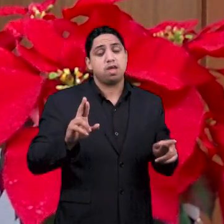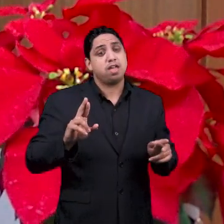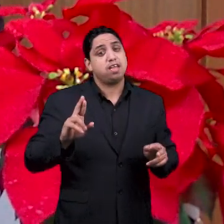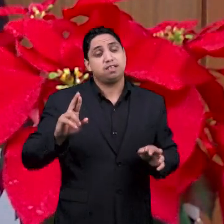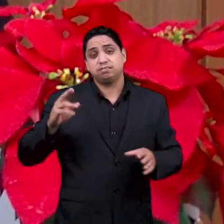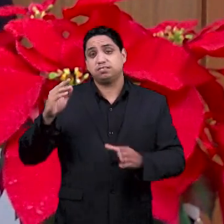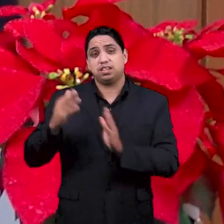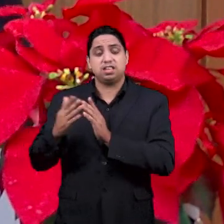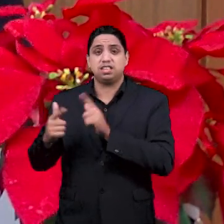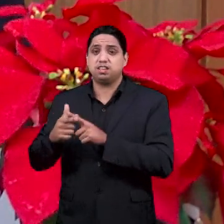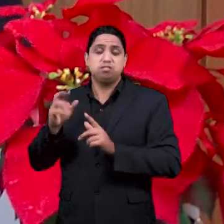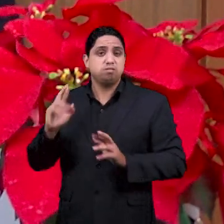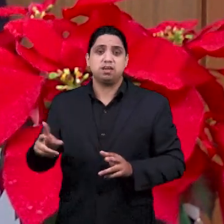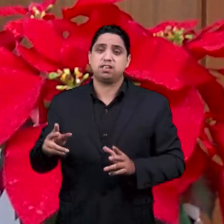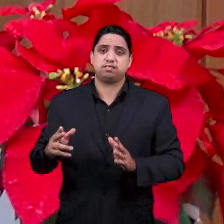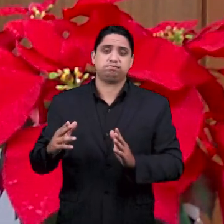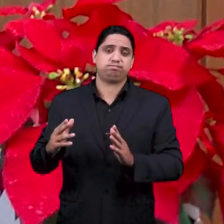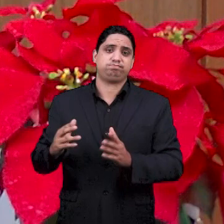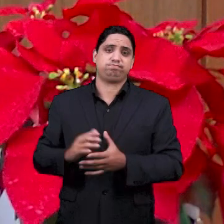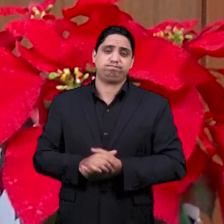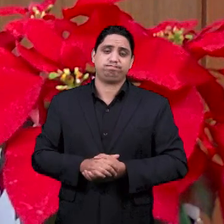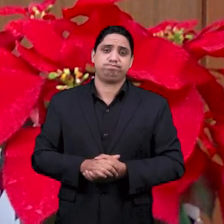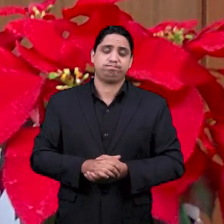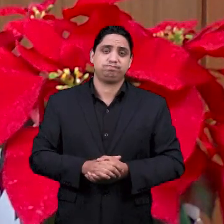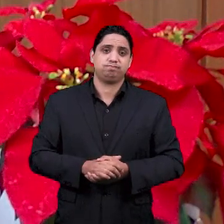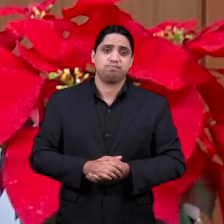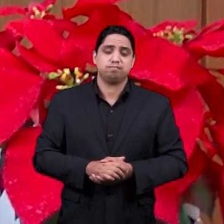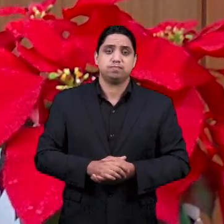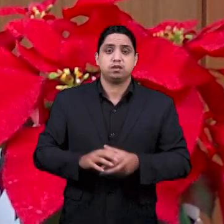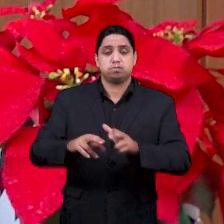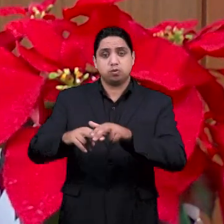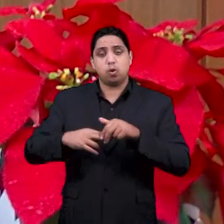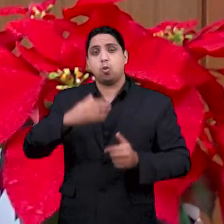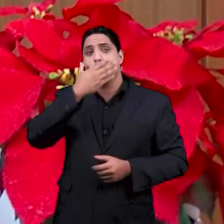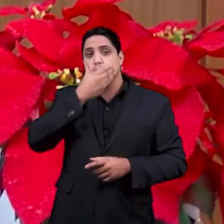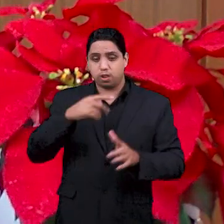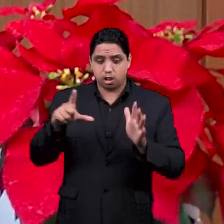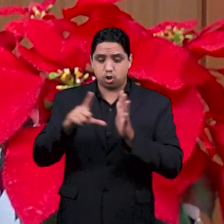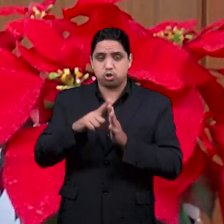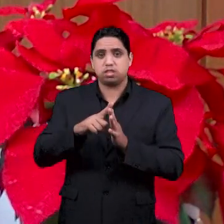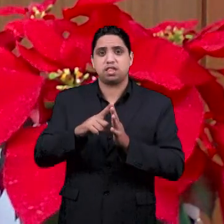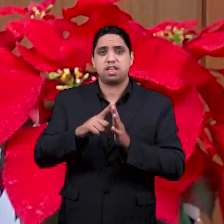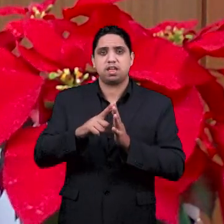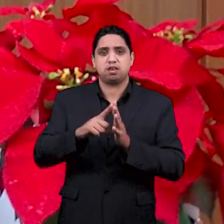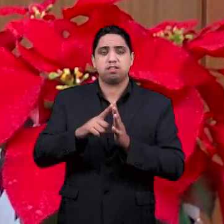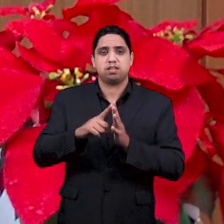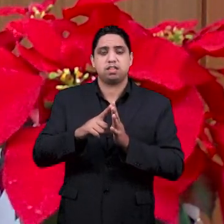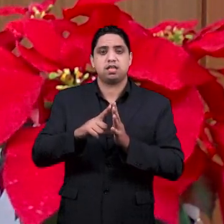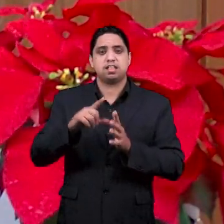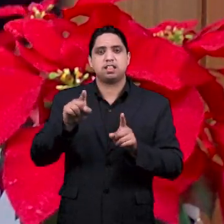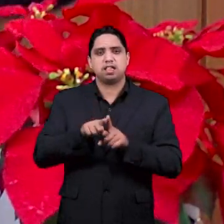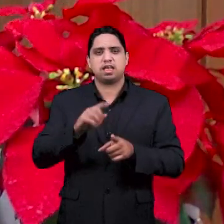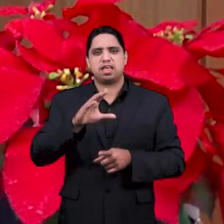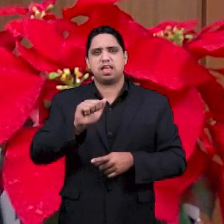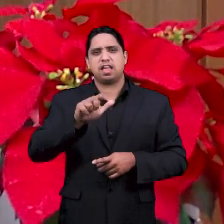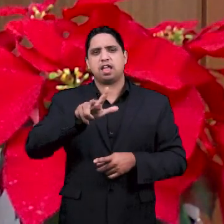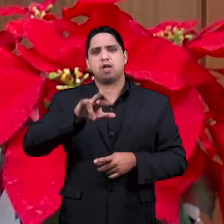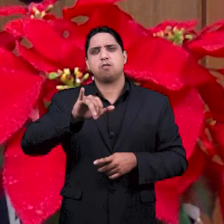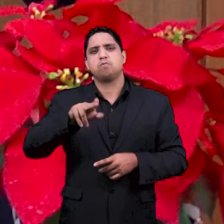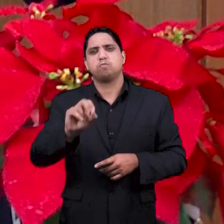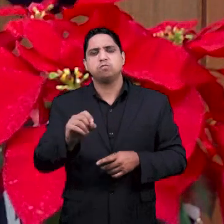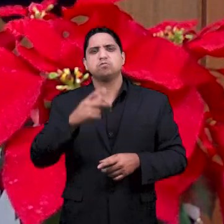место, но не в церкви, не в Доме Божьем театр устраивает. И Лютер и Кальвин,